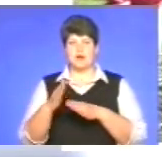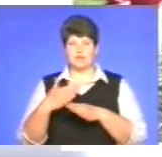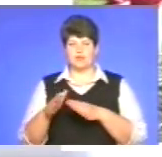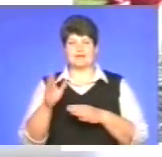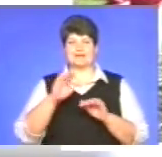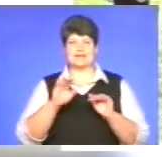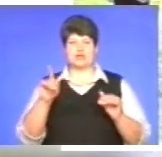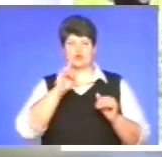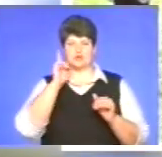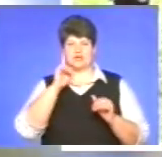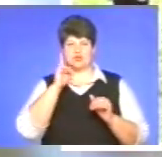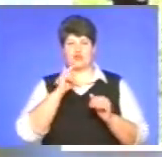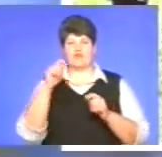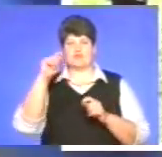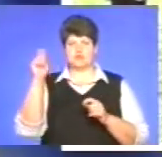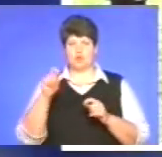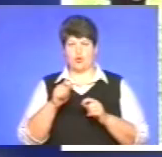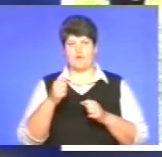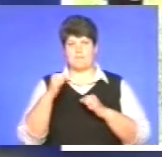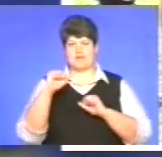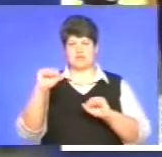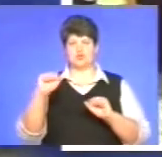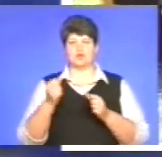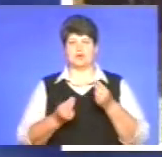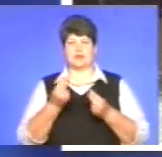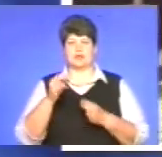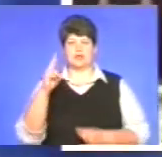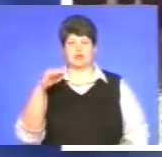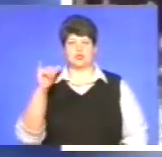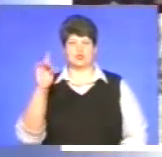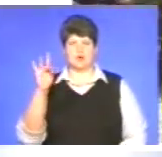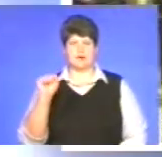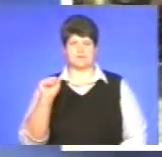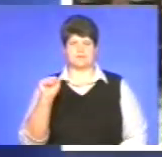дитячо-юнацької військово-патріотичної гри «Сокіл Джура».